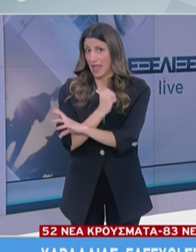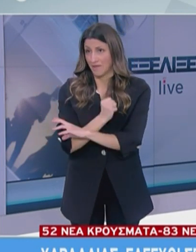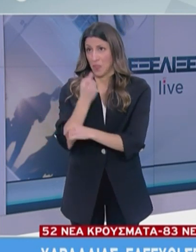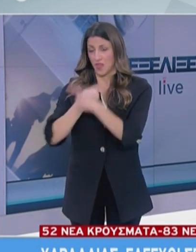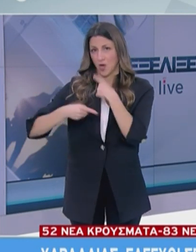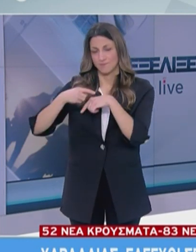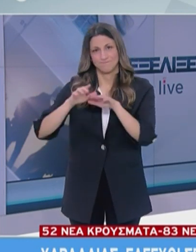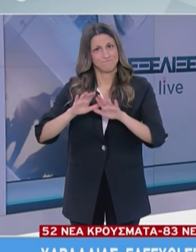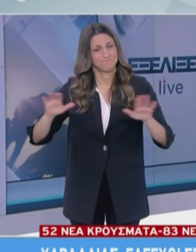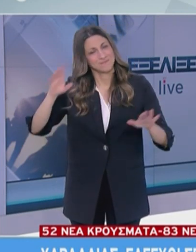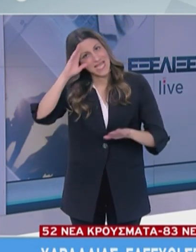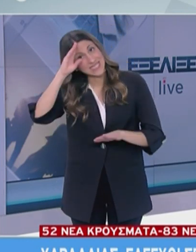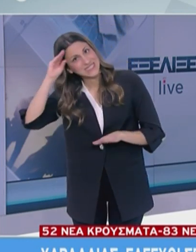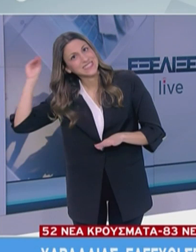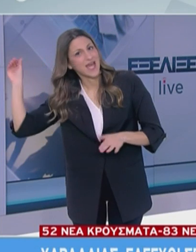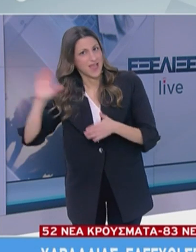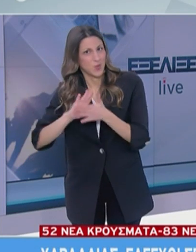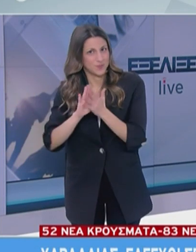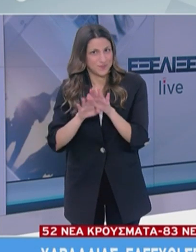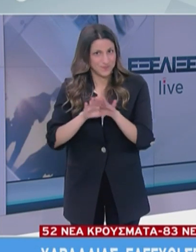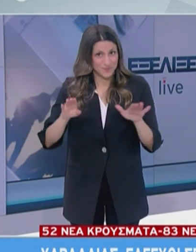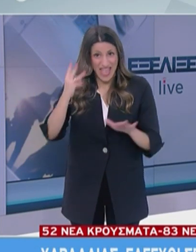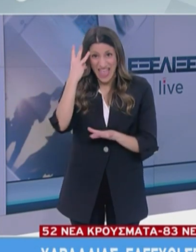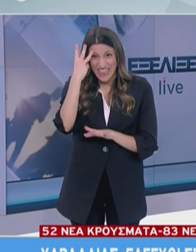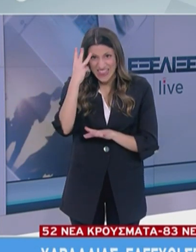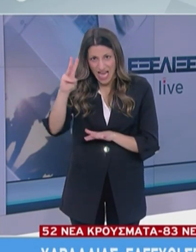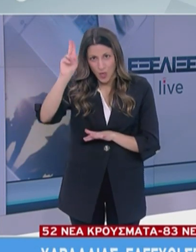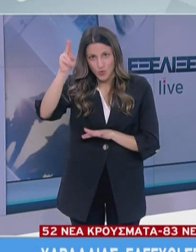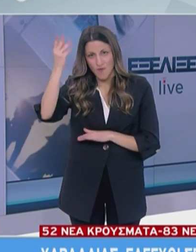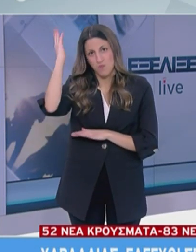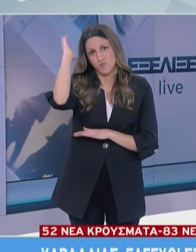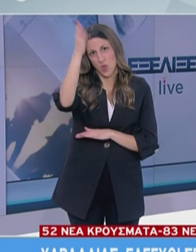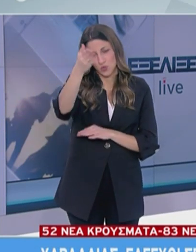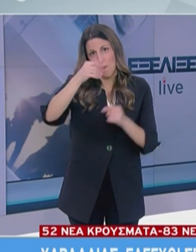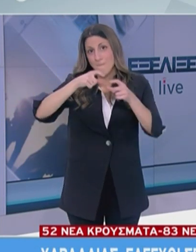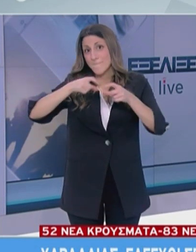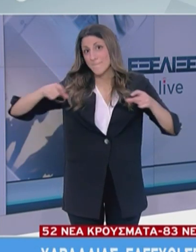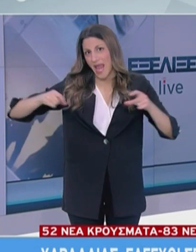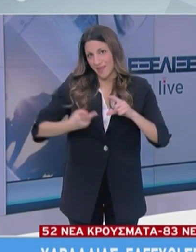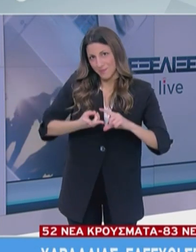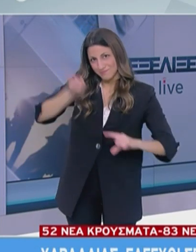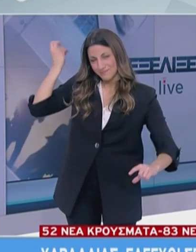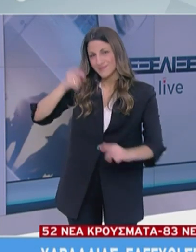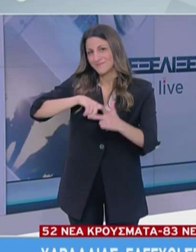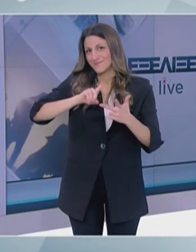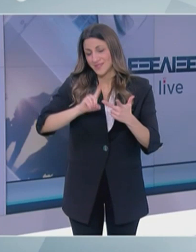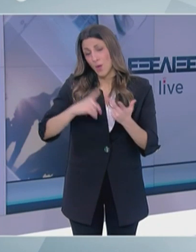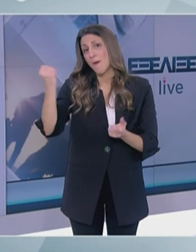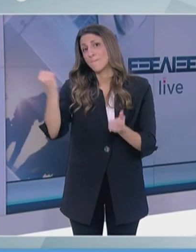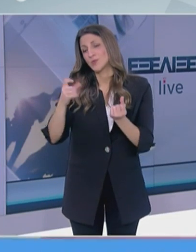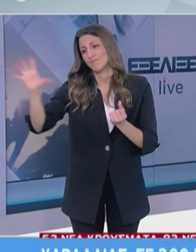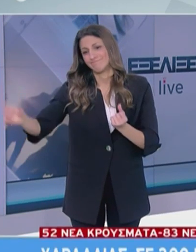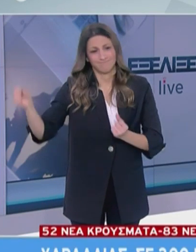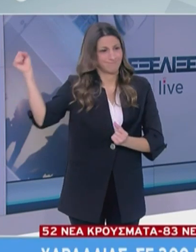τους, καλό είναι να το ξανασκεφτούν. 300 ευρώ θα είναι το πρόστιμο, αφαίρεση πινακίδων και το βασικότερο επιστροφή στη